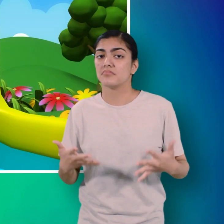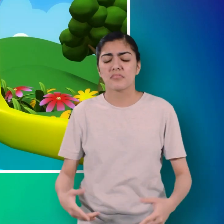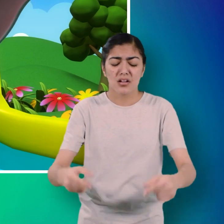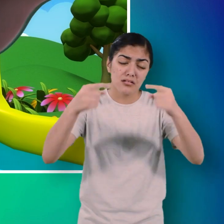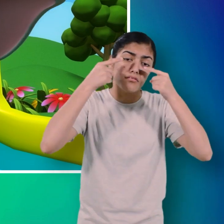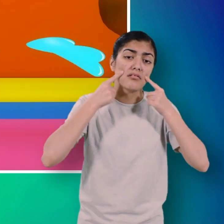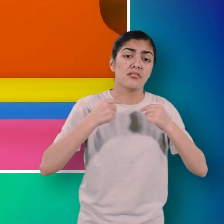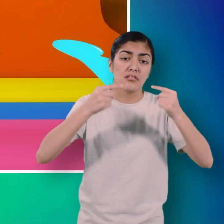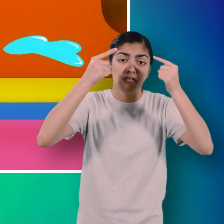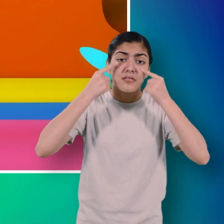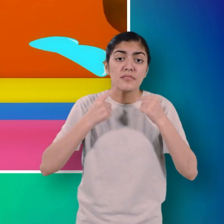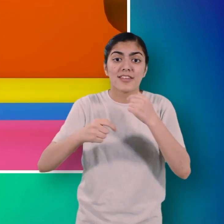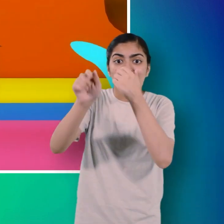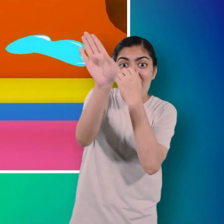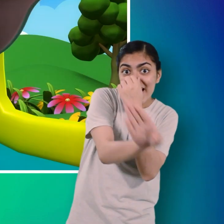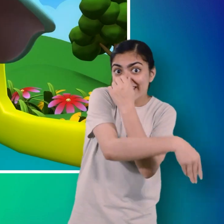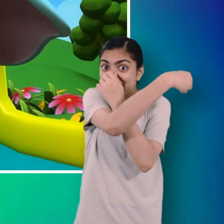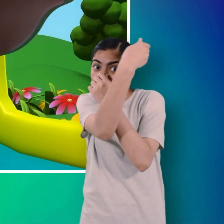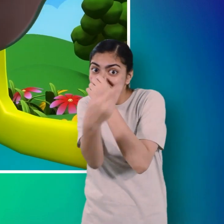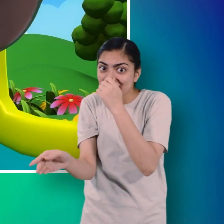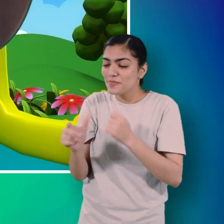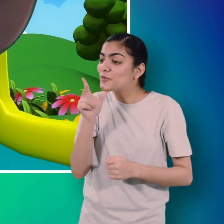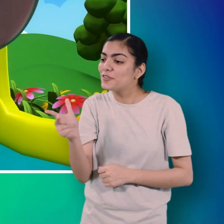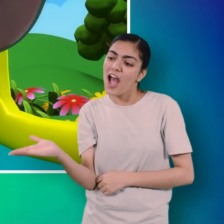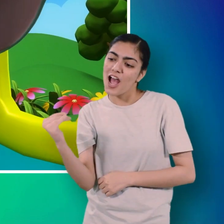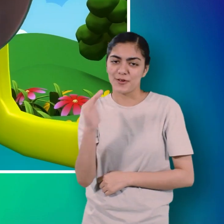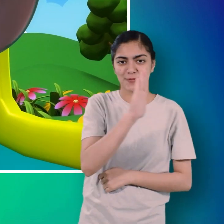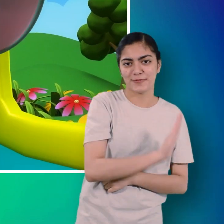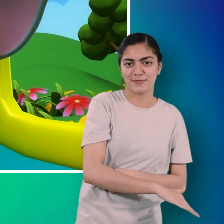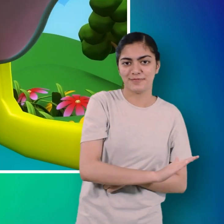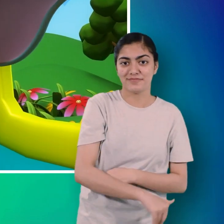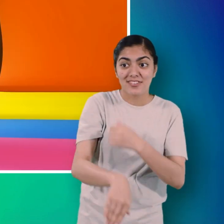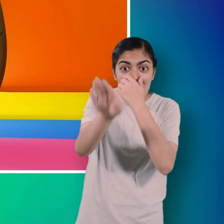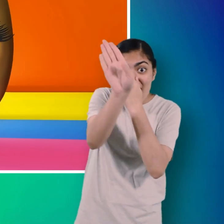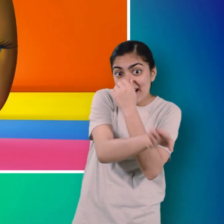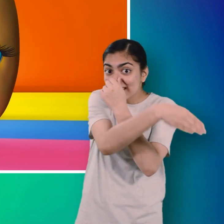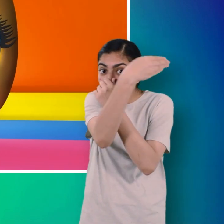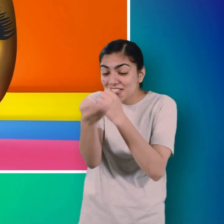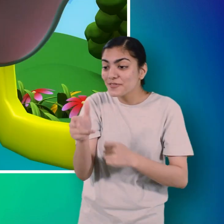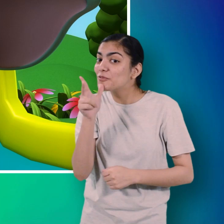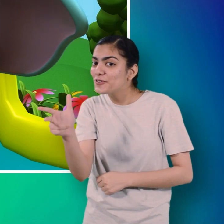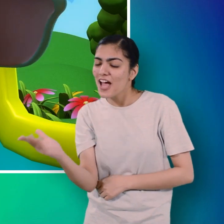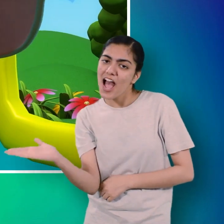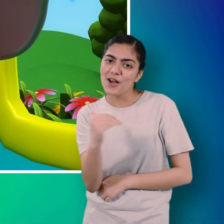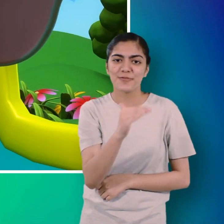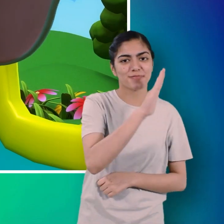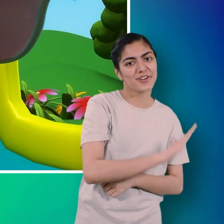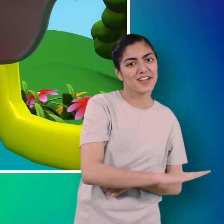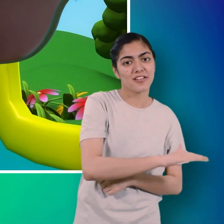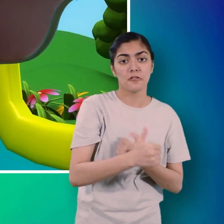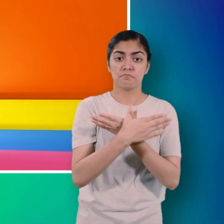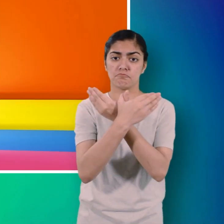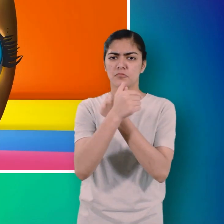लगी, सीट न मिली तो रोने लगी। हाथी ने बोला आजा मेरे पास, हाथी ने बोला